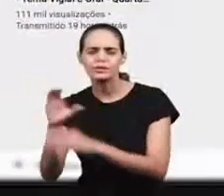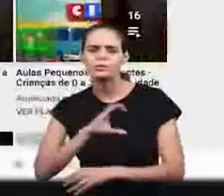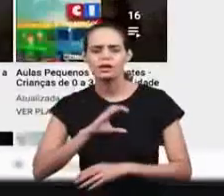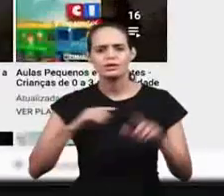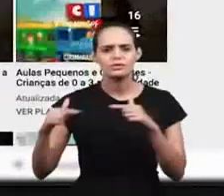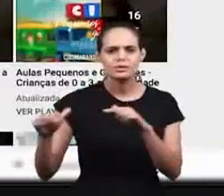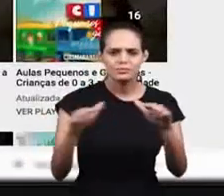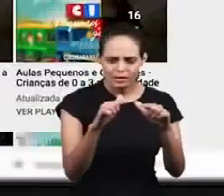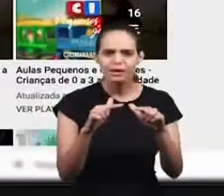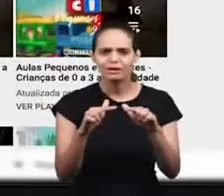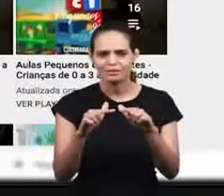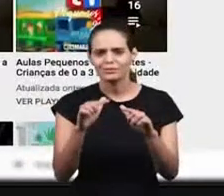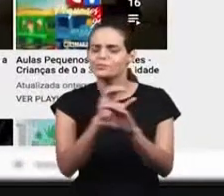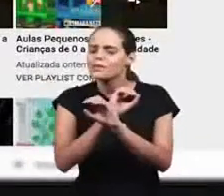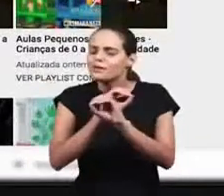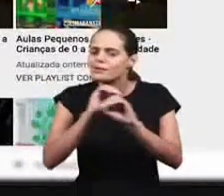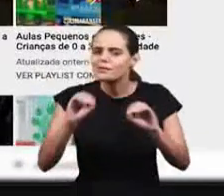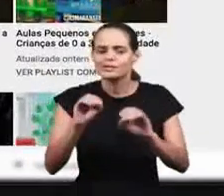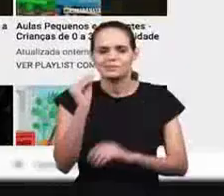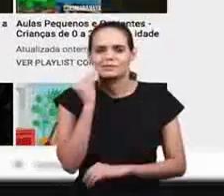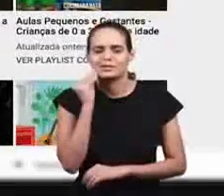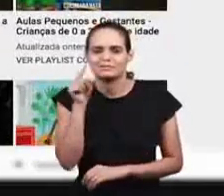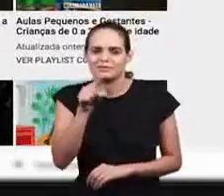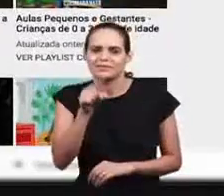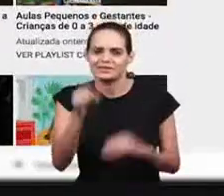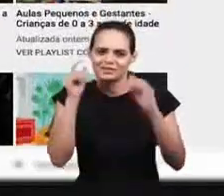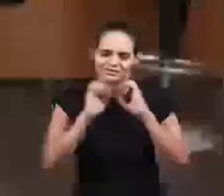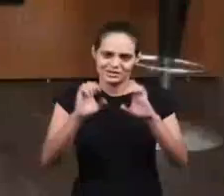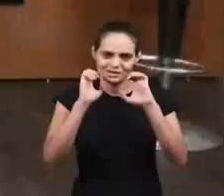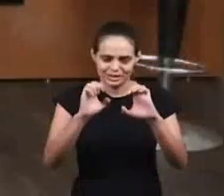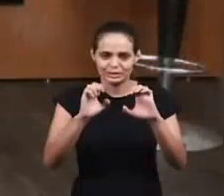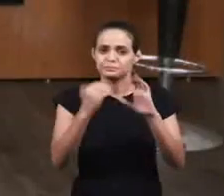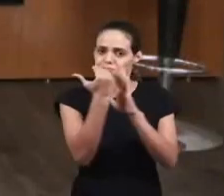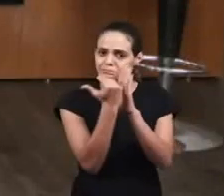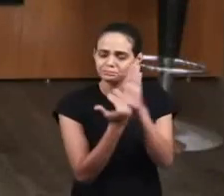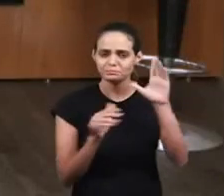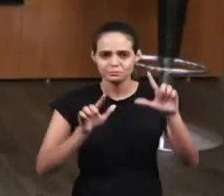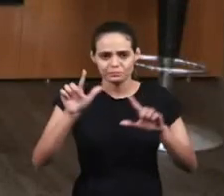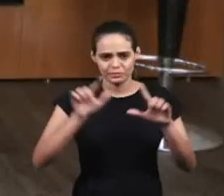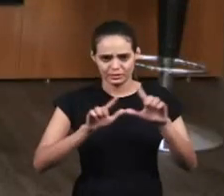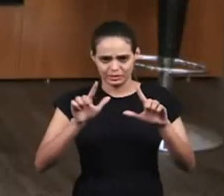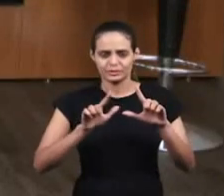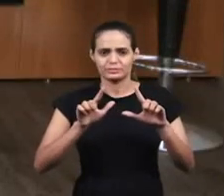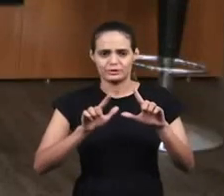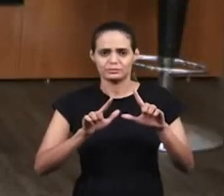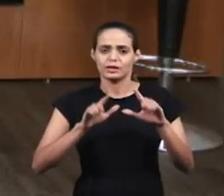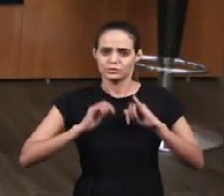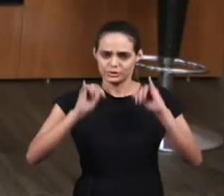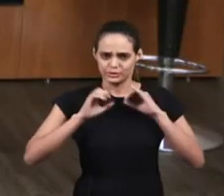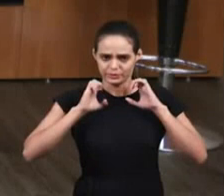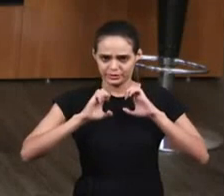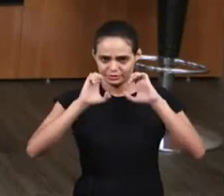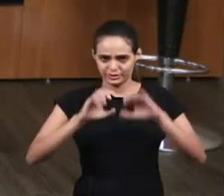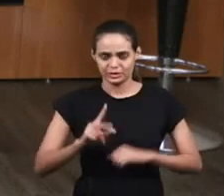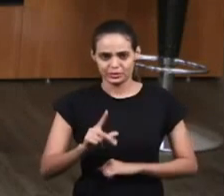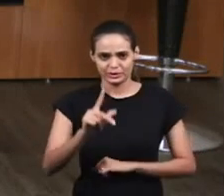perfekte Gelegenheit zum Evangelisieren. Das Programm Die Verkündigung des ewigen Evangeliums, das erweitert seine Reichweite und